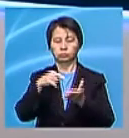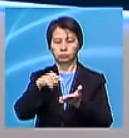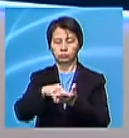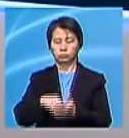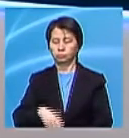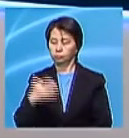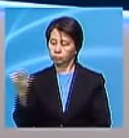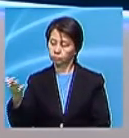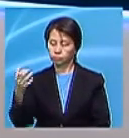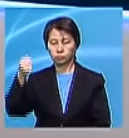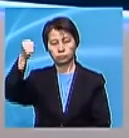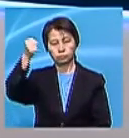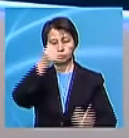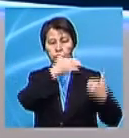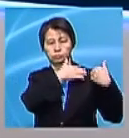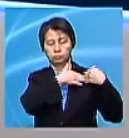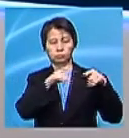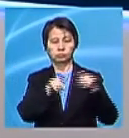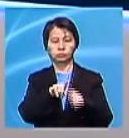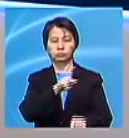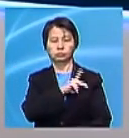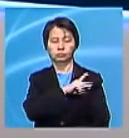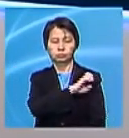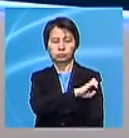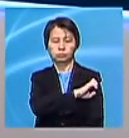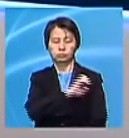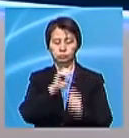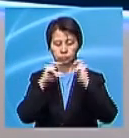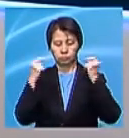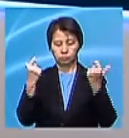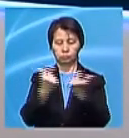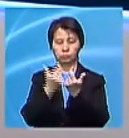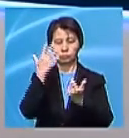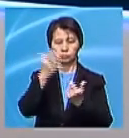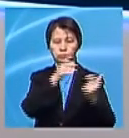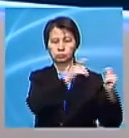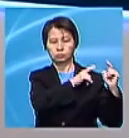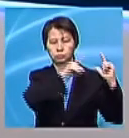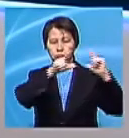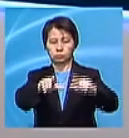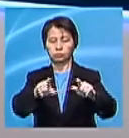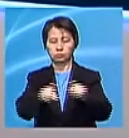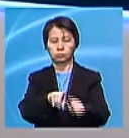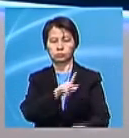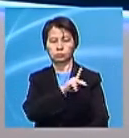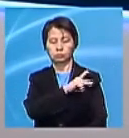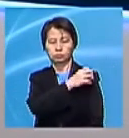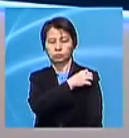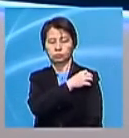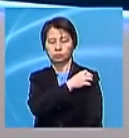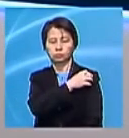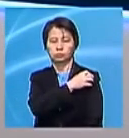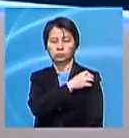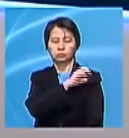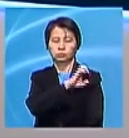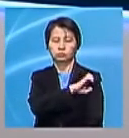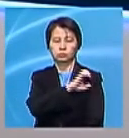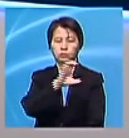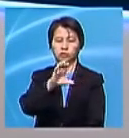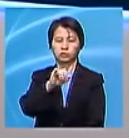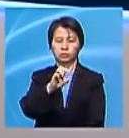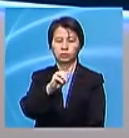yang juga memegang jawatan sebagai Ketua Eksekutif Kumpulan akan meletak jawatan sebagai Ketua Pegawai Eksekutif